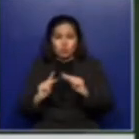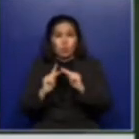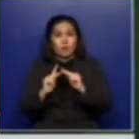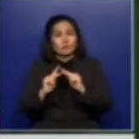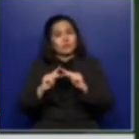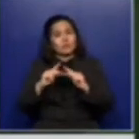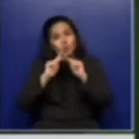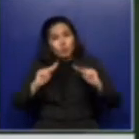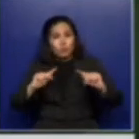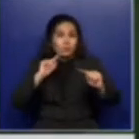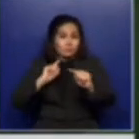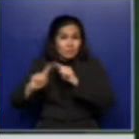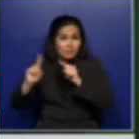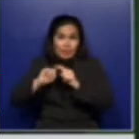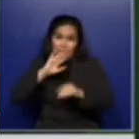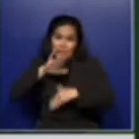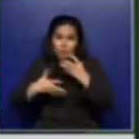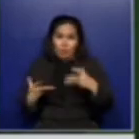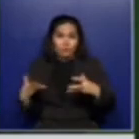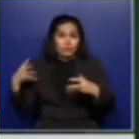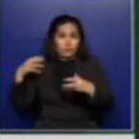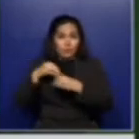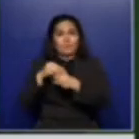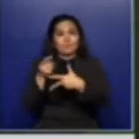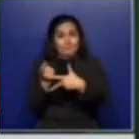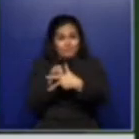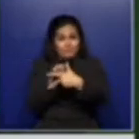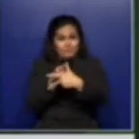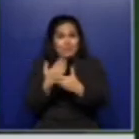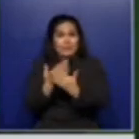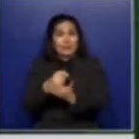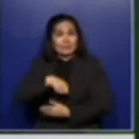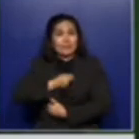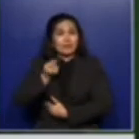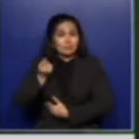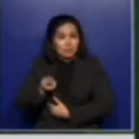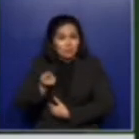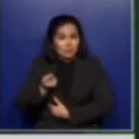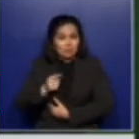อยู่ในนี้ทั้งหมดเรียกว่ารายจ่ายประจำซึ่งเป็นตัวเลขที่สูงมาก